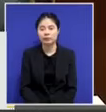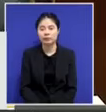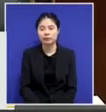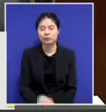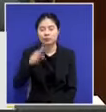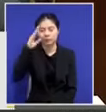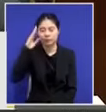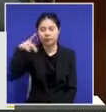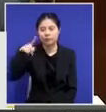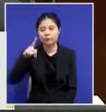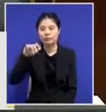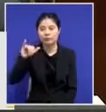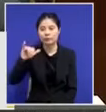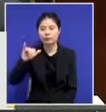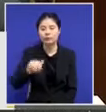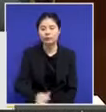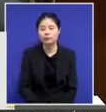พลเอกประยุทธ์จันทร์โอชาครับ